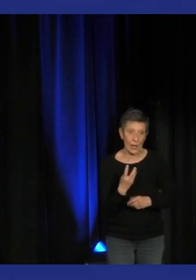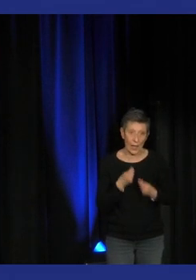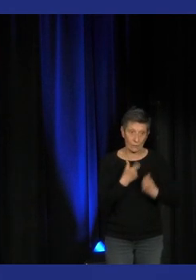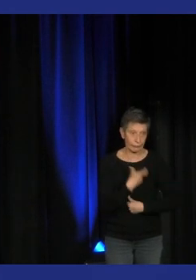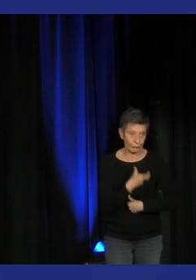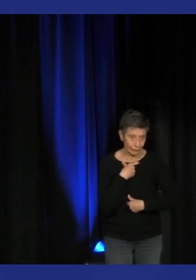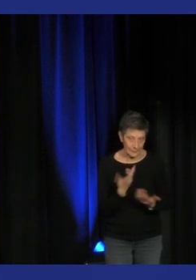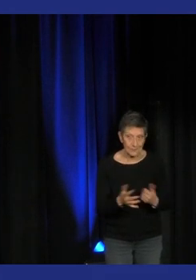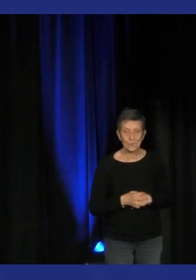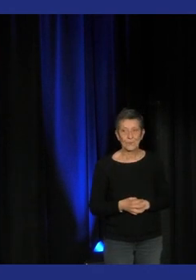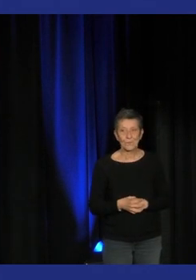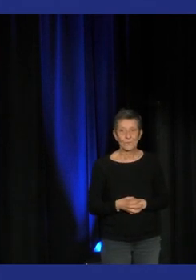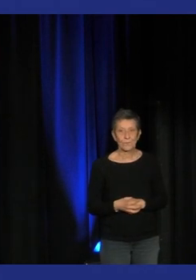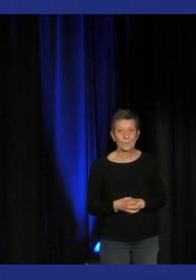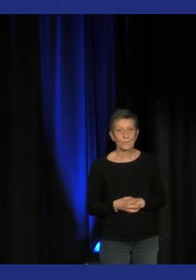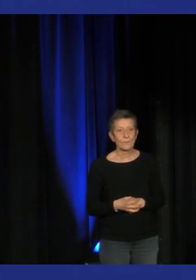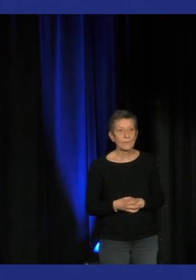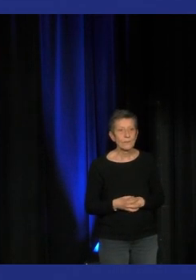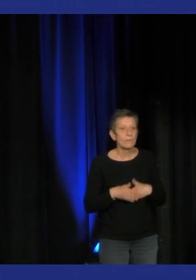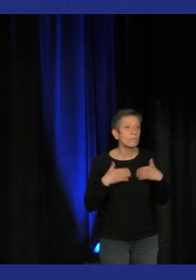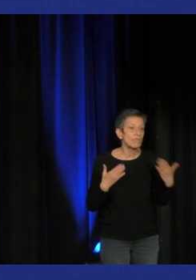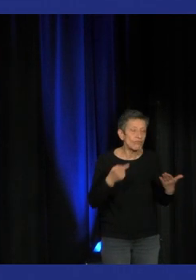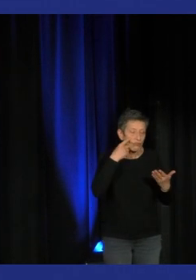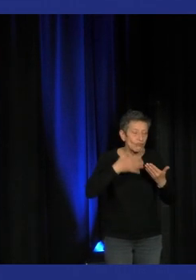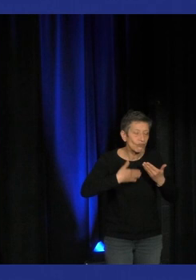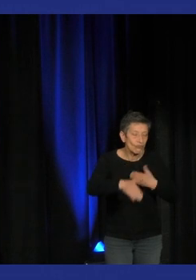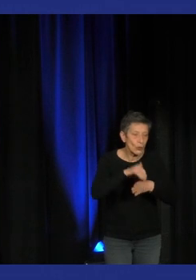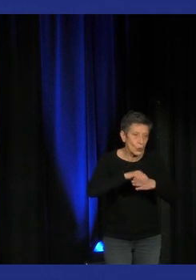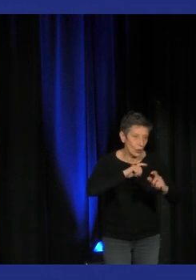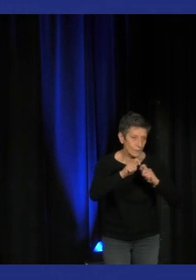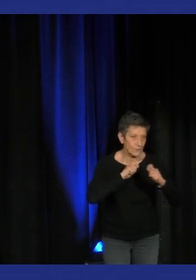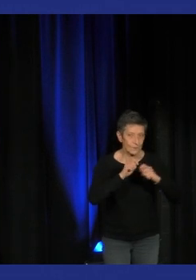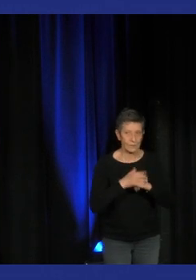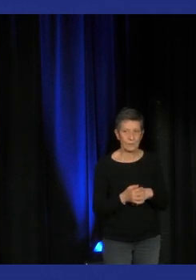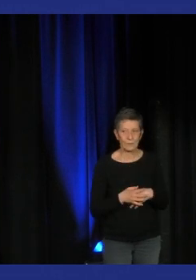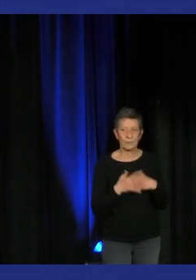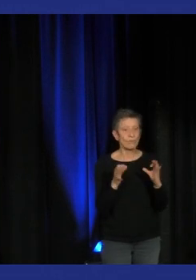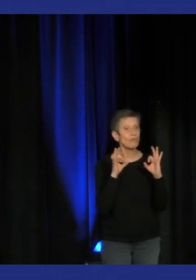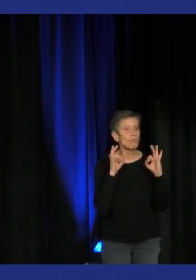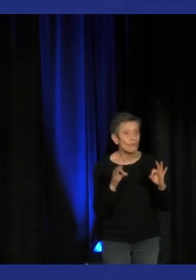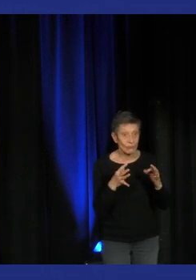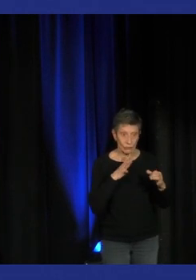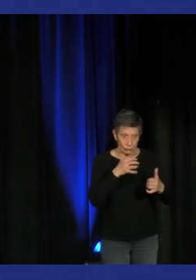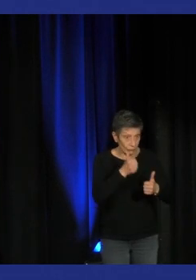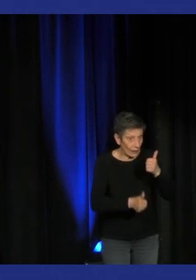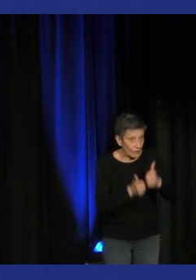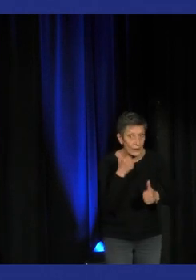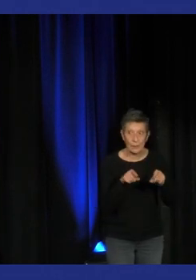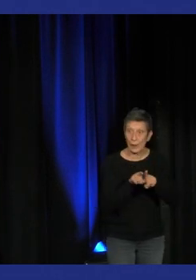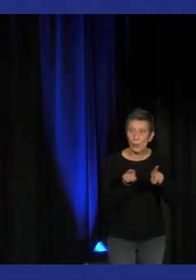aussi quelque chose sur lequel on reviendra tout au long de nos échanges. Donc pour répondre à ces défis et puis réfléchir aussi aux